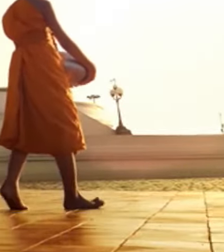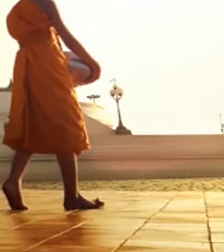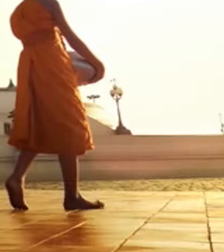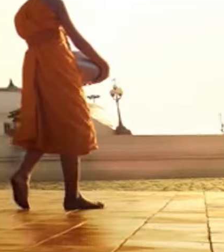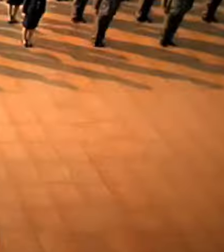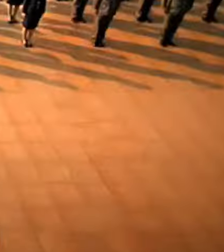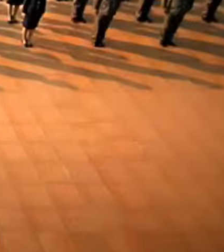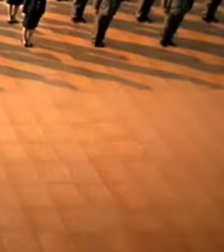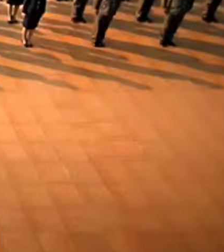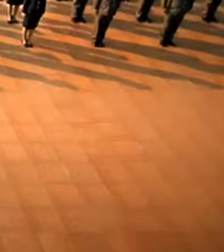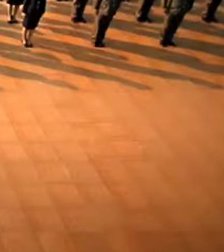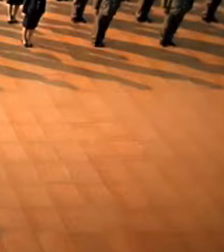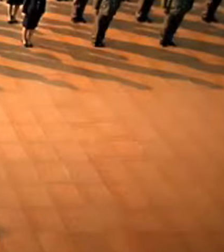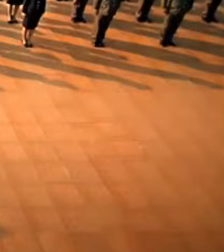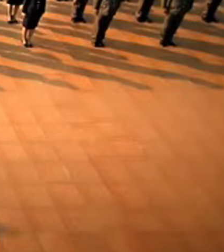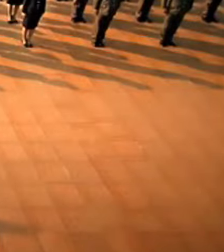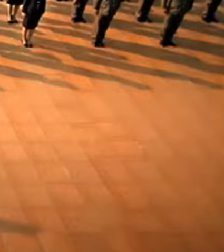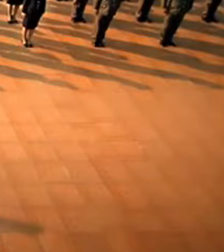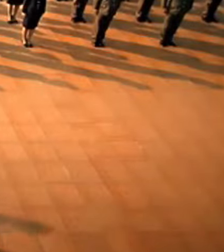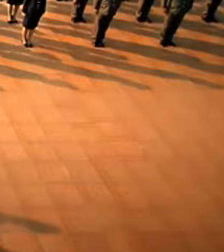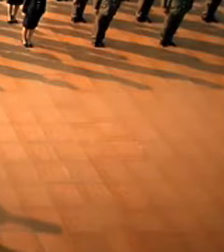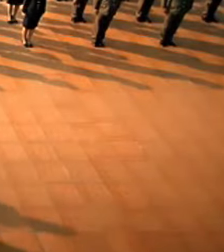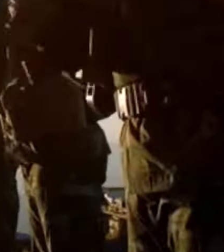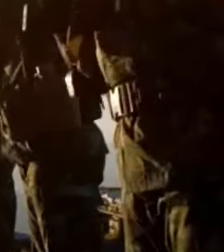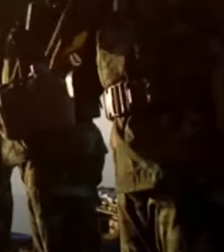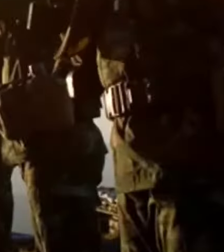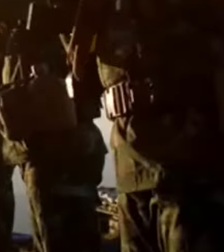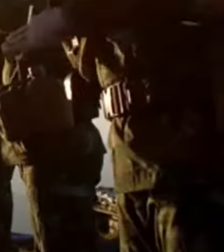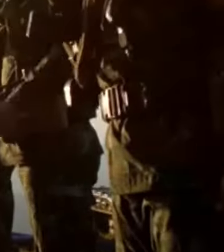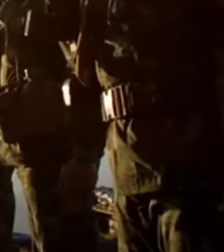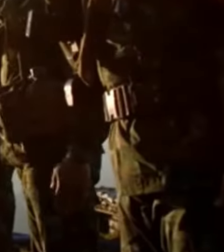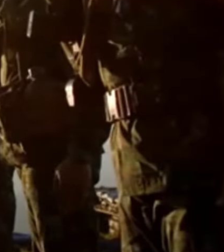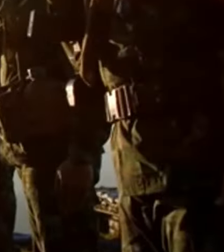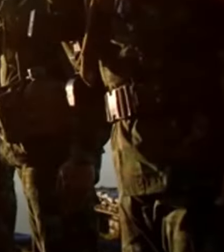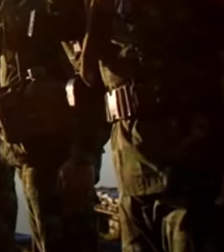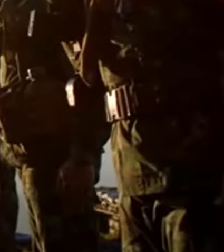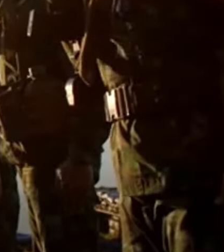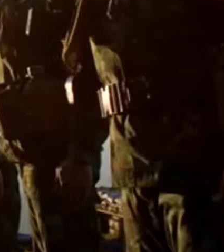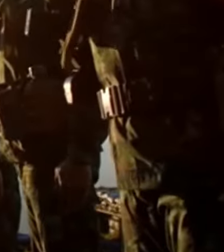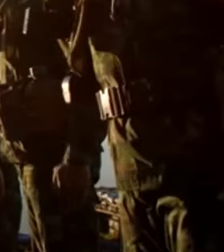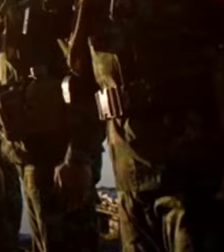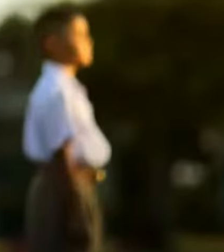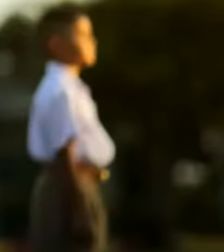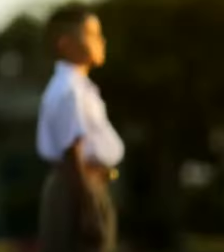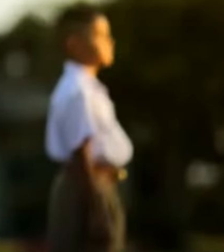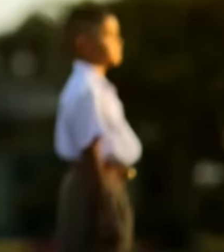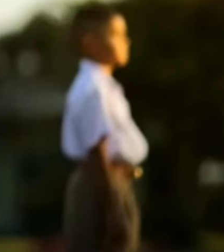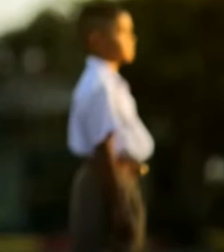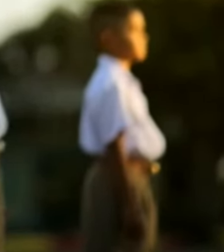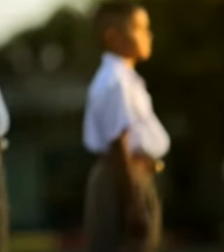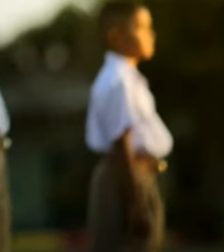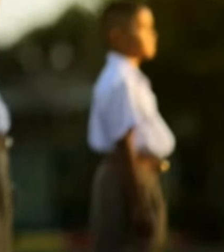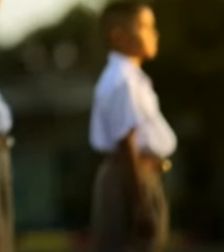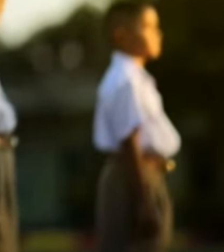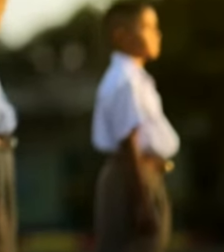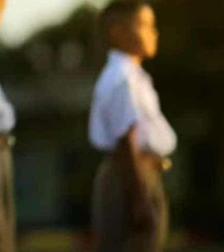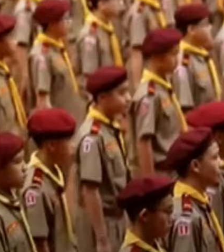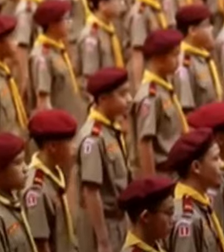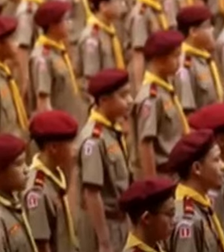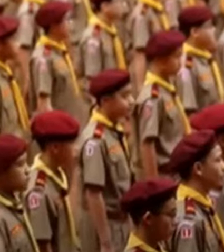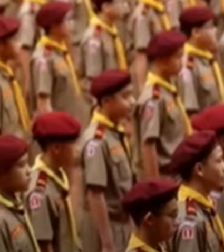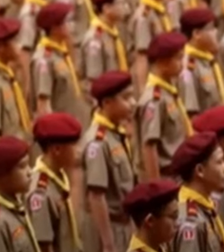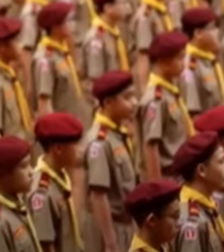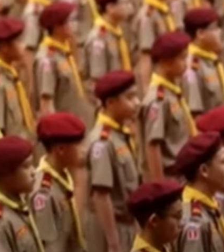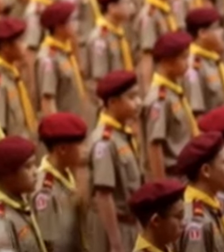ช่วงธงชาติและเพลงชาติไทยเป็นสัญลักษณ์ของความเป็นไทยเราจงร่วมใจยืนตรง